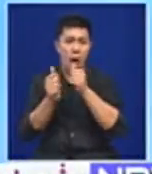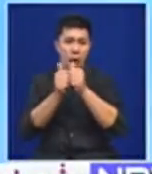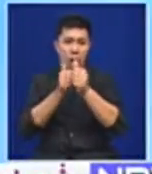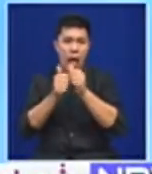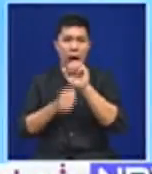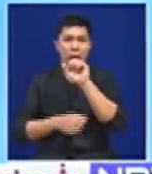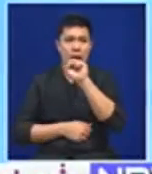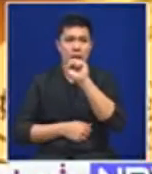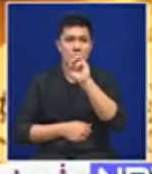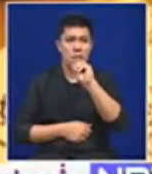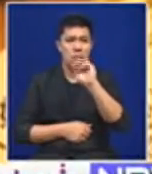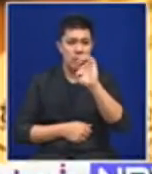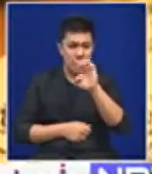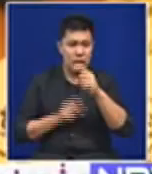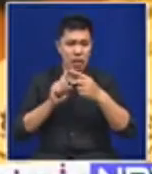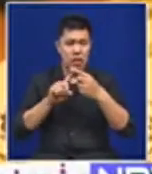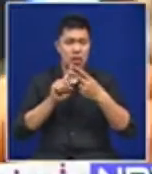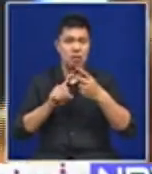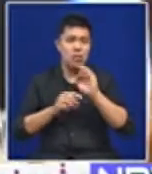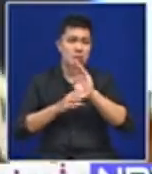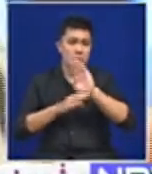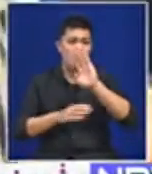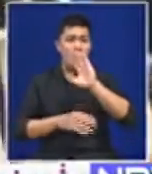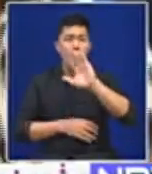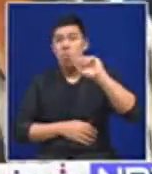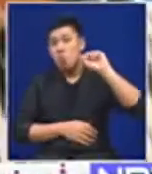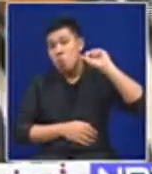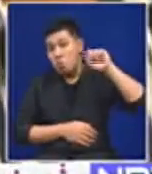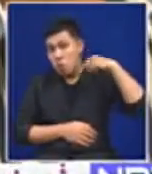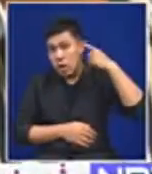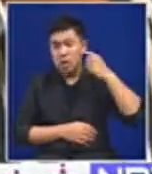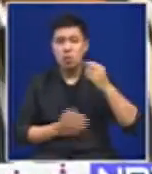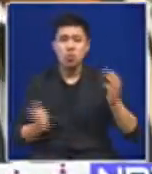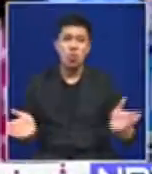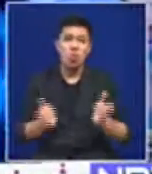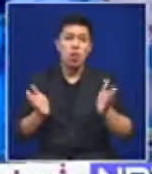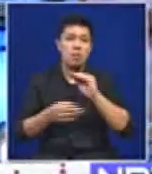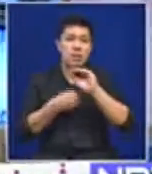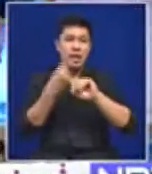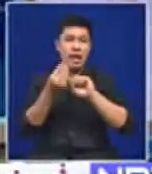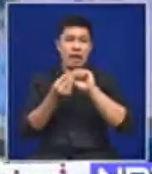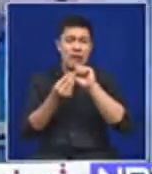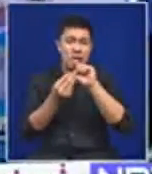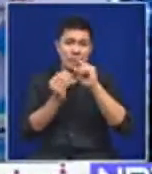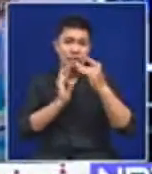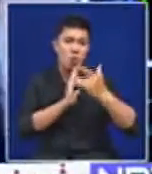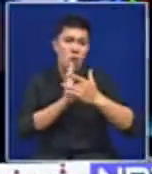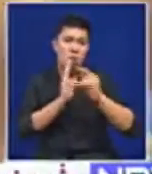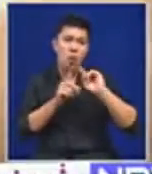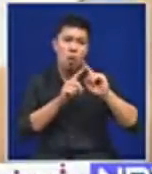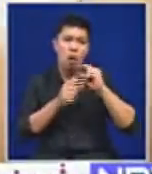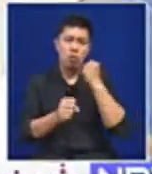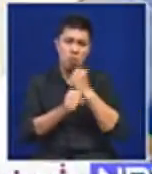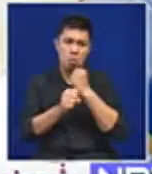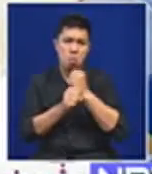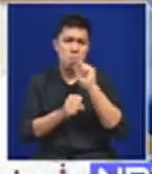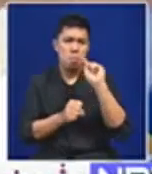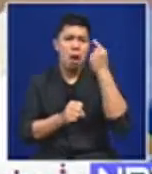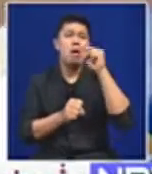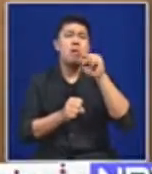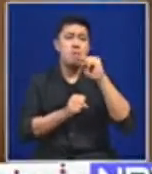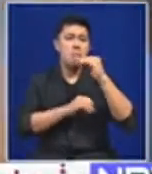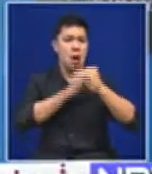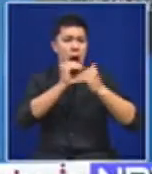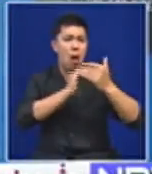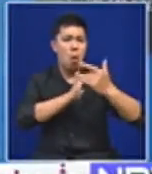ของ SME รวมทั้งผู้ประกอบการสตรีส่งเสริมเศรษฐกิจดิจิตอลเป็นพลังขับเคลื่อนทางเศรษฐกิจใหม่พัฒนาเทคโนโล